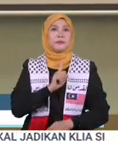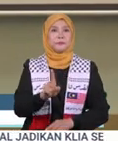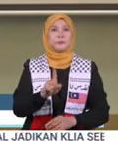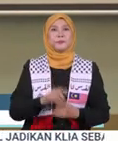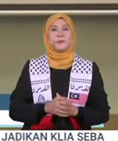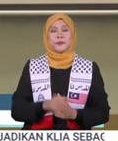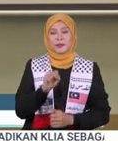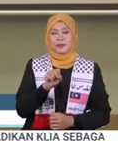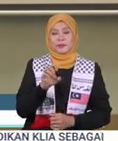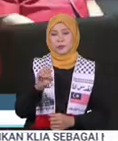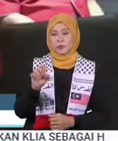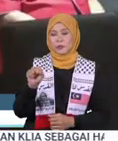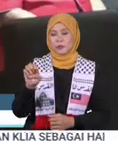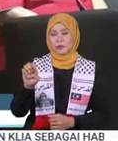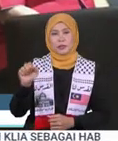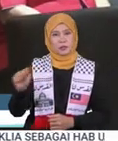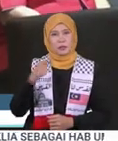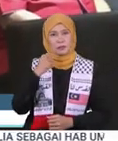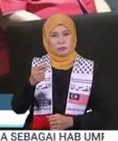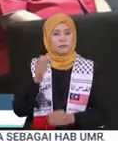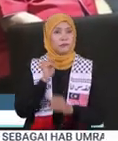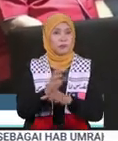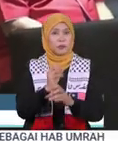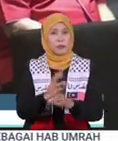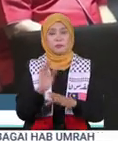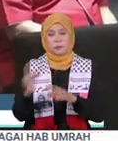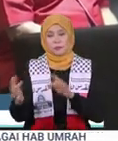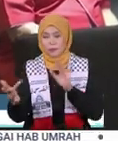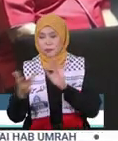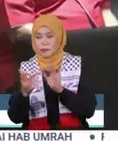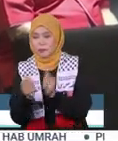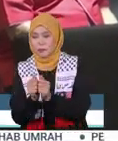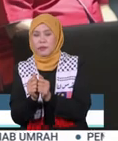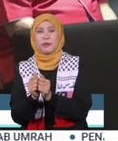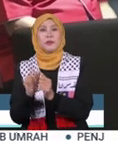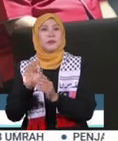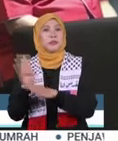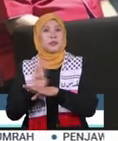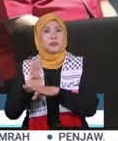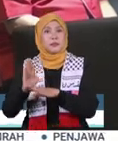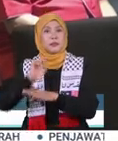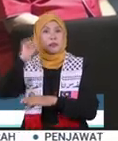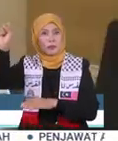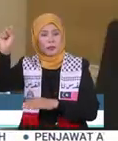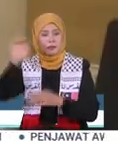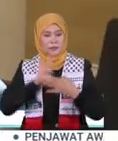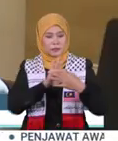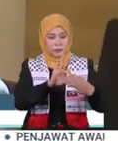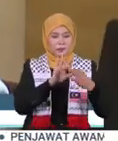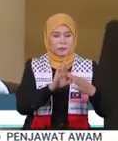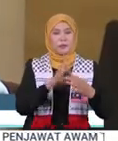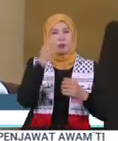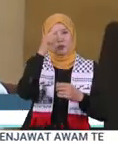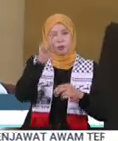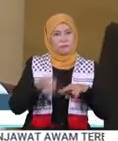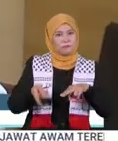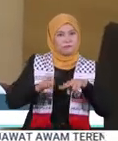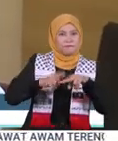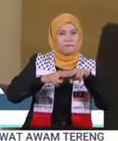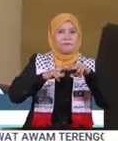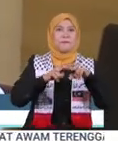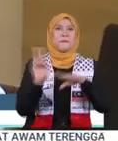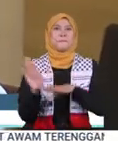SOSI pula menyifatkan usaha tersebut berjaya menghubungkan usahawan sosial di Sabah melalui jaringan dan kerjasama bagi meloncakkan lagi